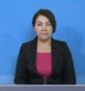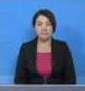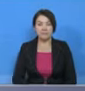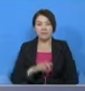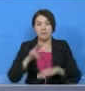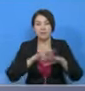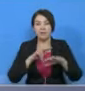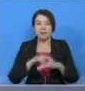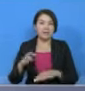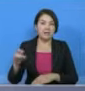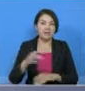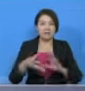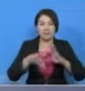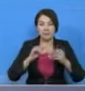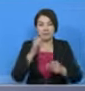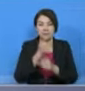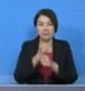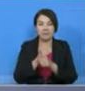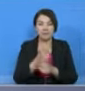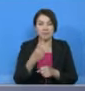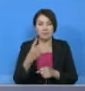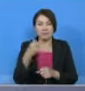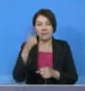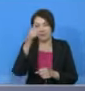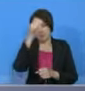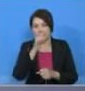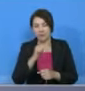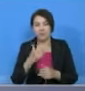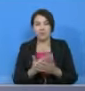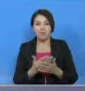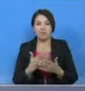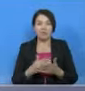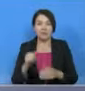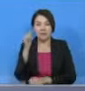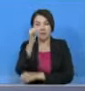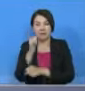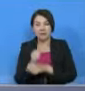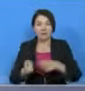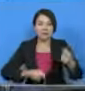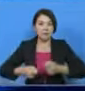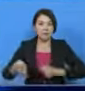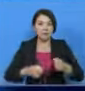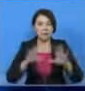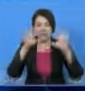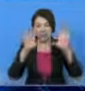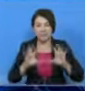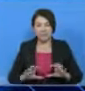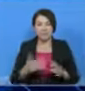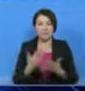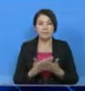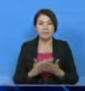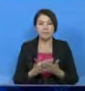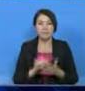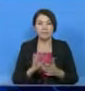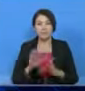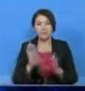Миграционные полицейские региона подвели итоги работы за первое полугодие. Как было отмечено, сотрудники управления в соответствии с законом страны устанавливают